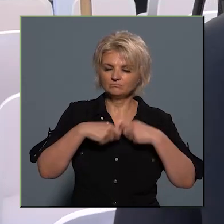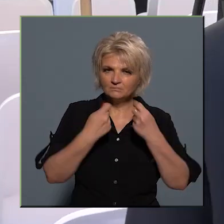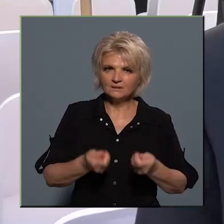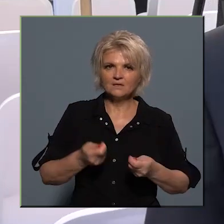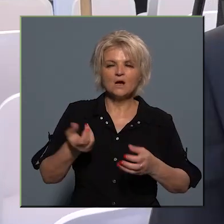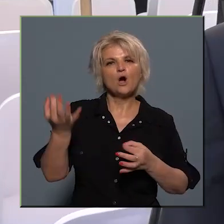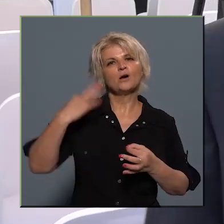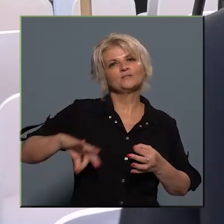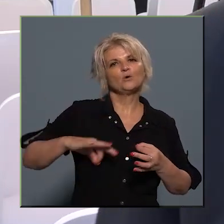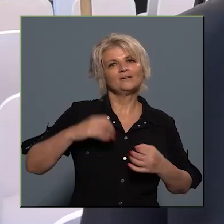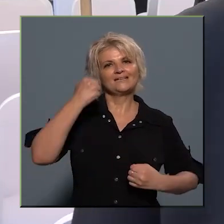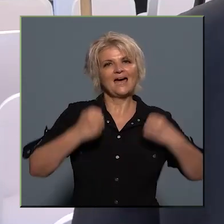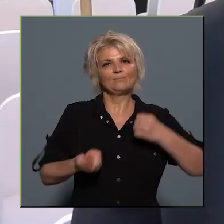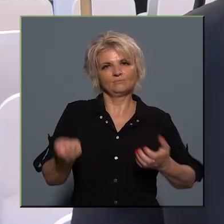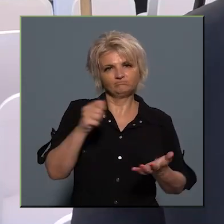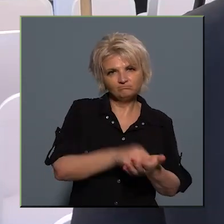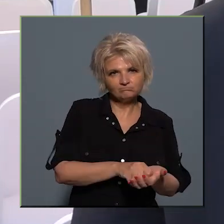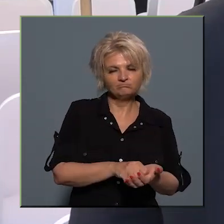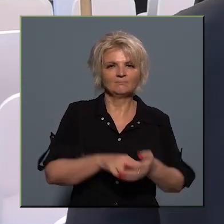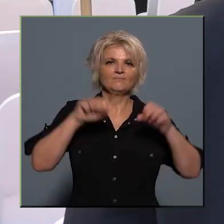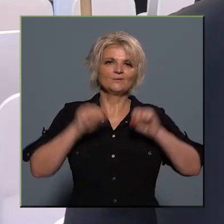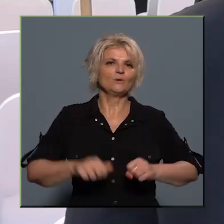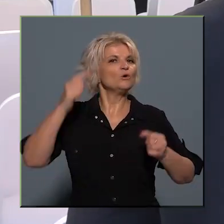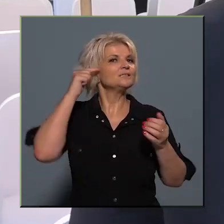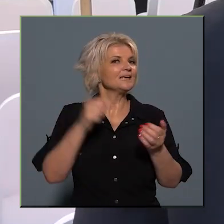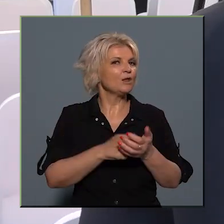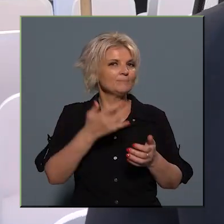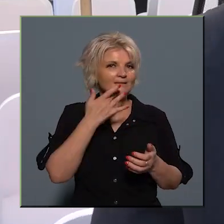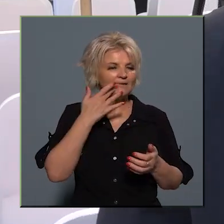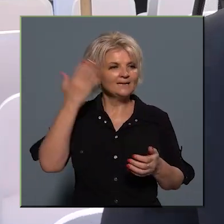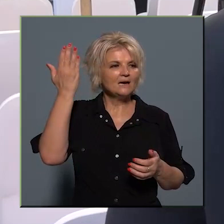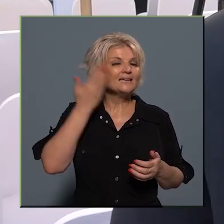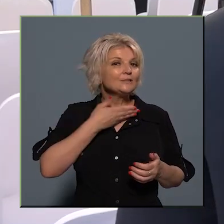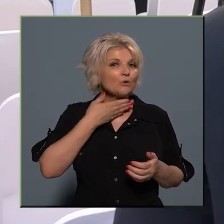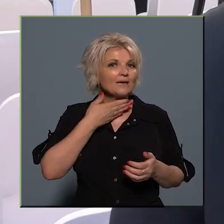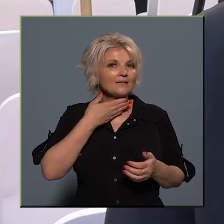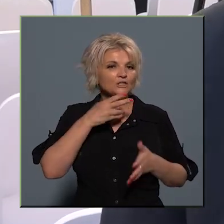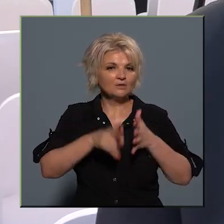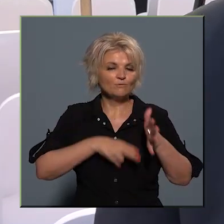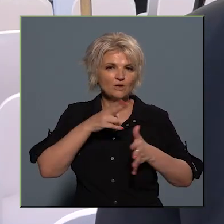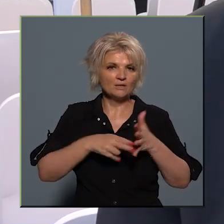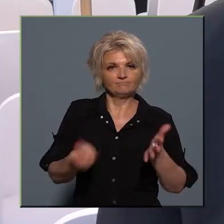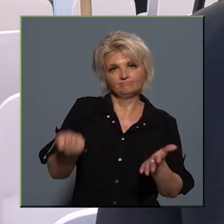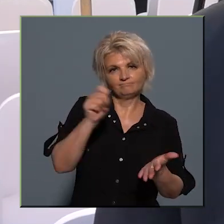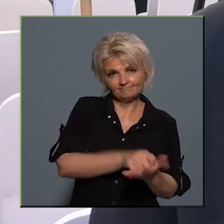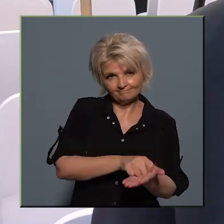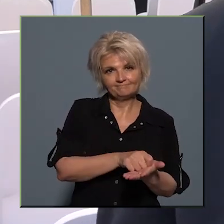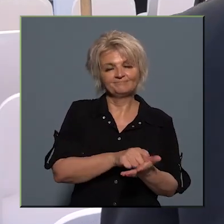haszonjárművek beszerzésére. Komoly célok vannak például a hidrogénes vonatszervények